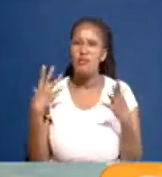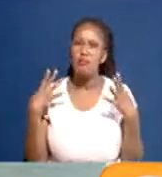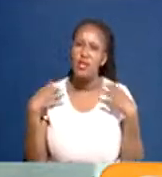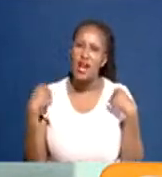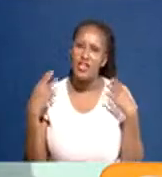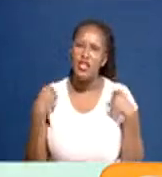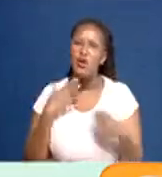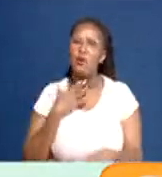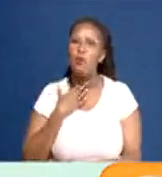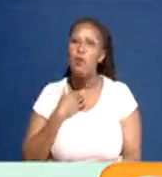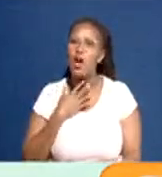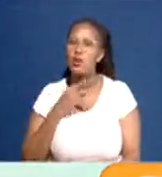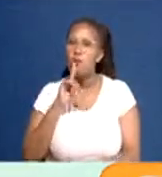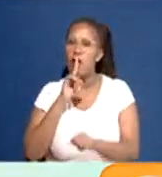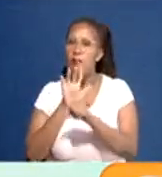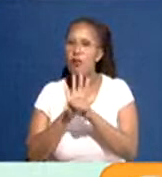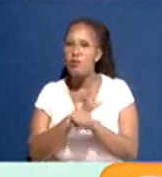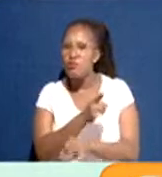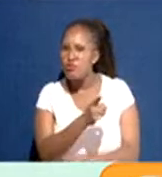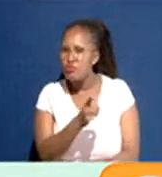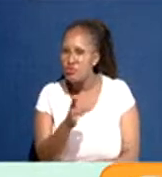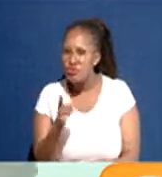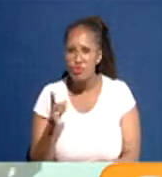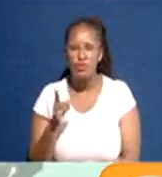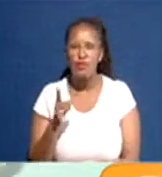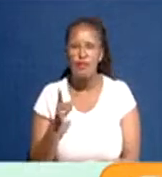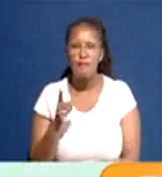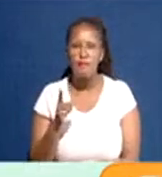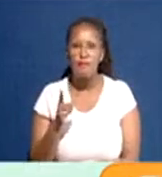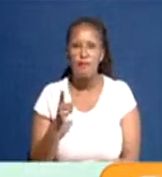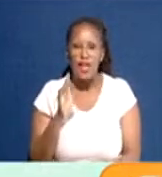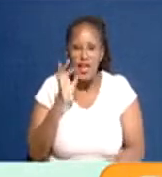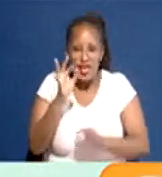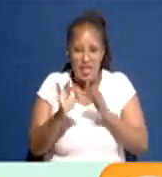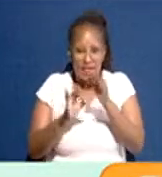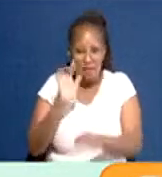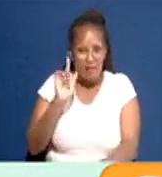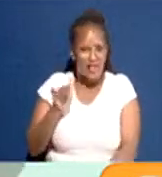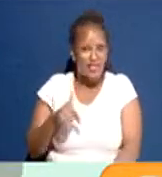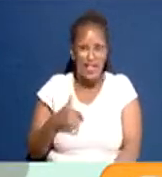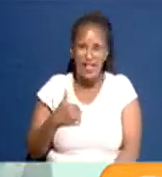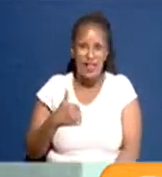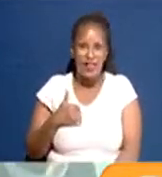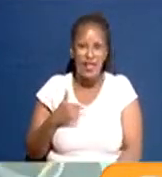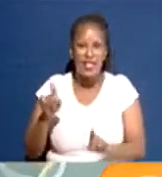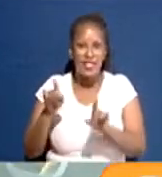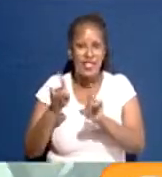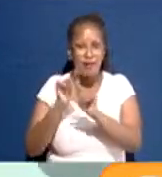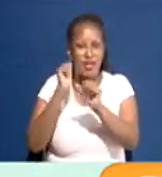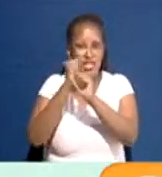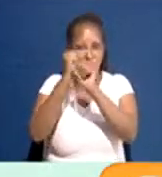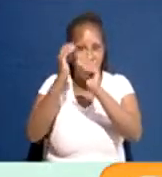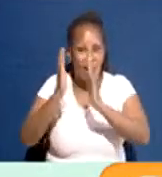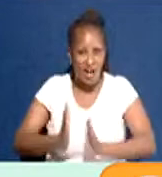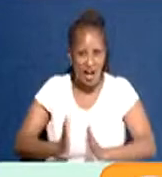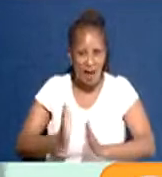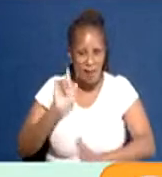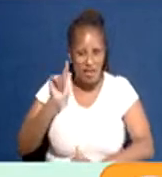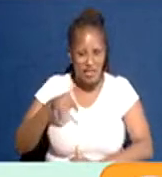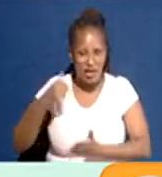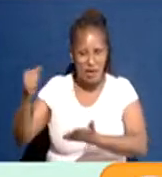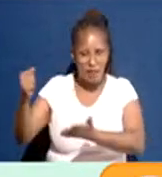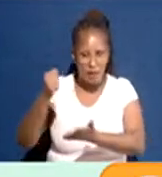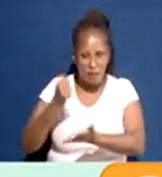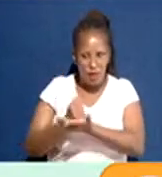Mimi nataka niwahakikishie kama mimi pia nikiwa ni mfanyikazi nimeajiriwa